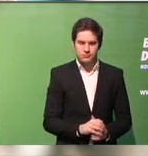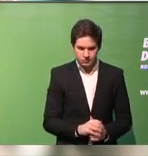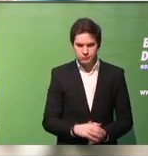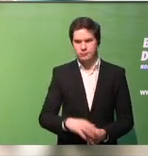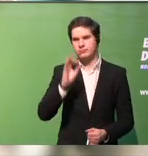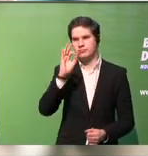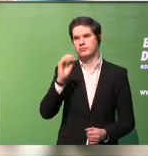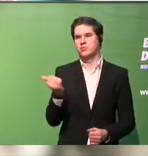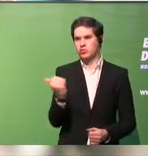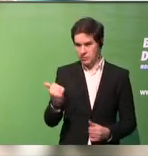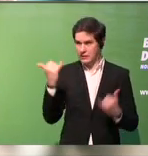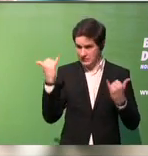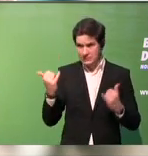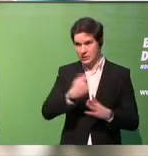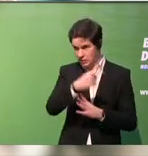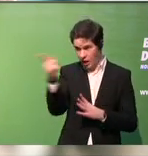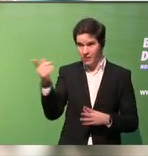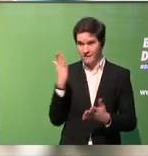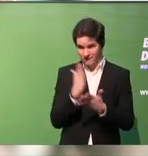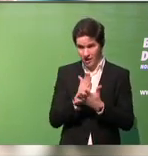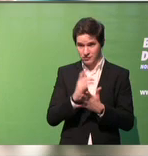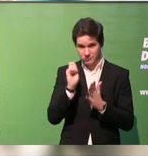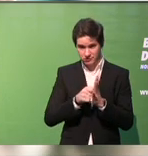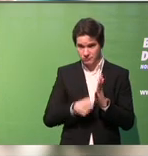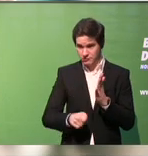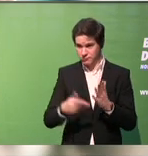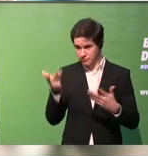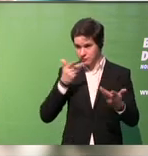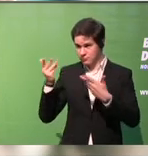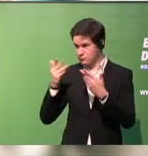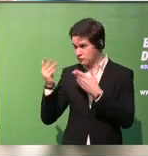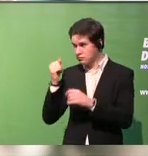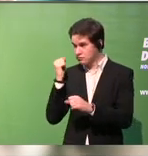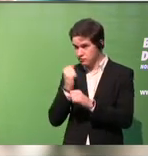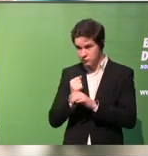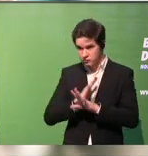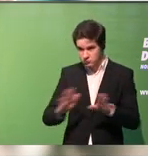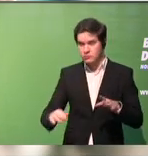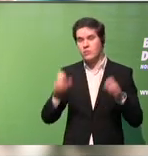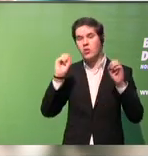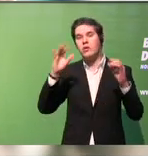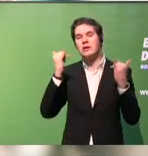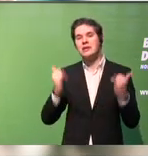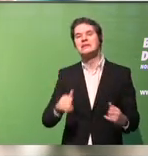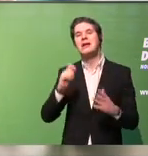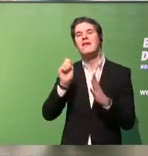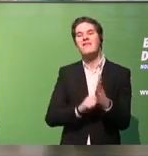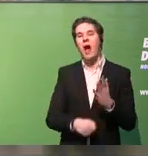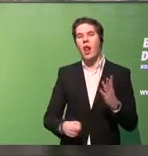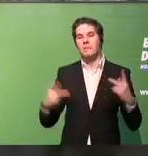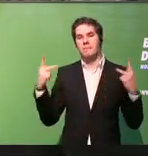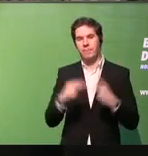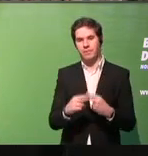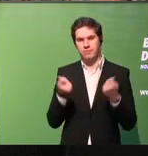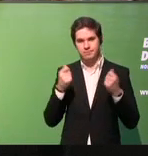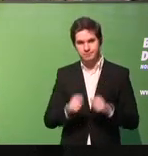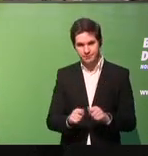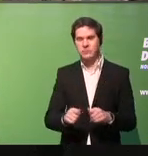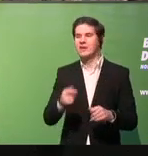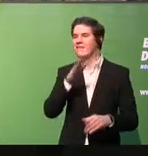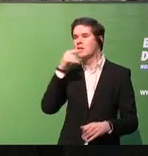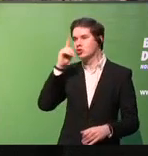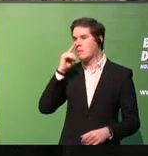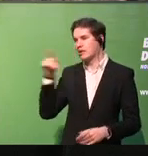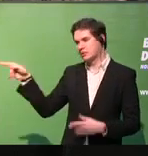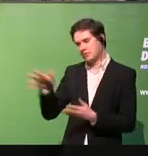Wunderbar. Konnten jetzt alle ihre Stimme abgeben? Das scheint der Fall zu sein. Ich schließe den Wahlgang und wünsche viel Spaß beim